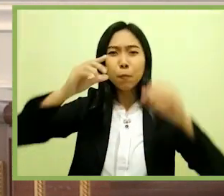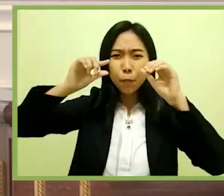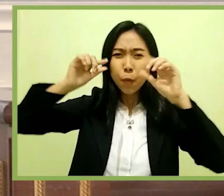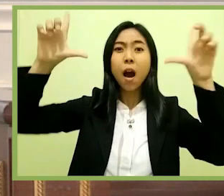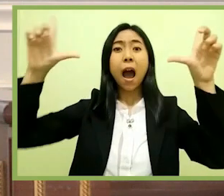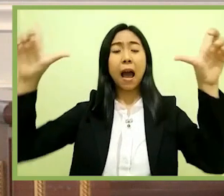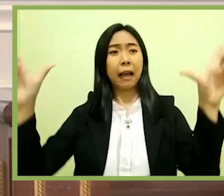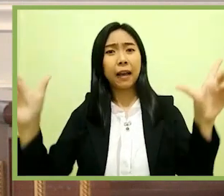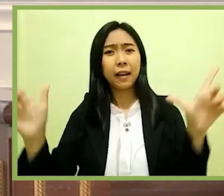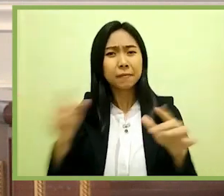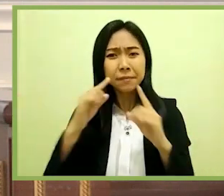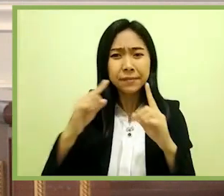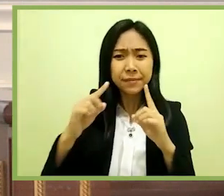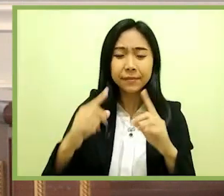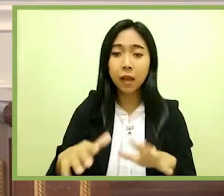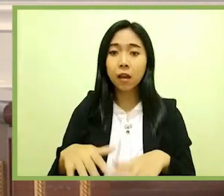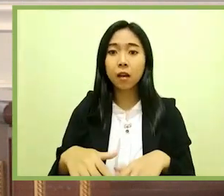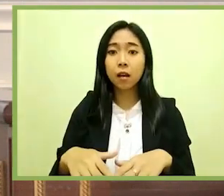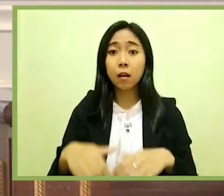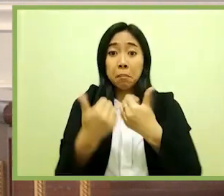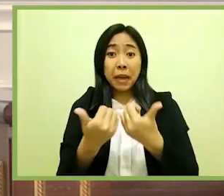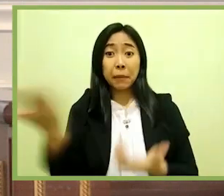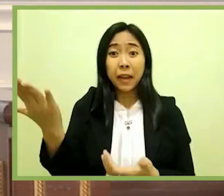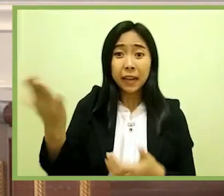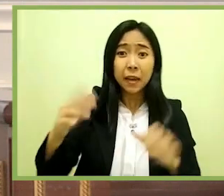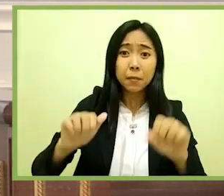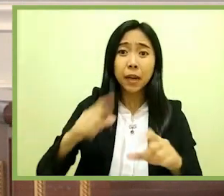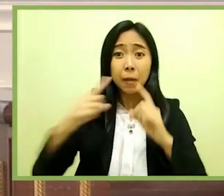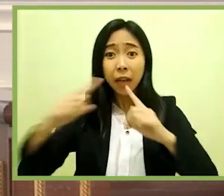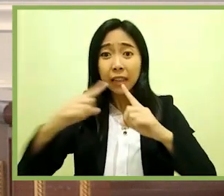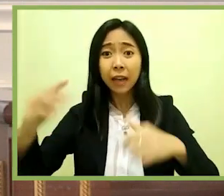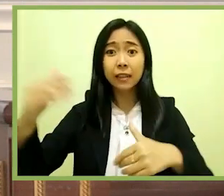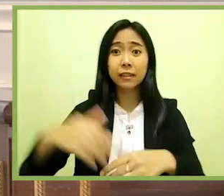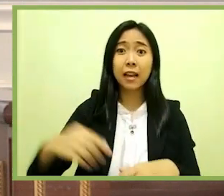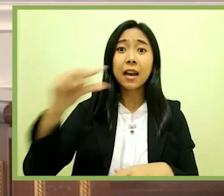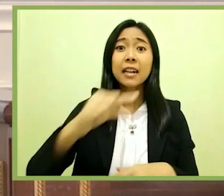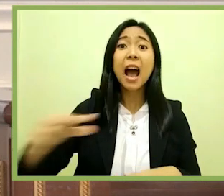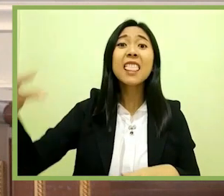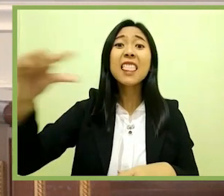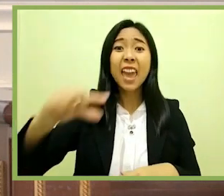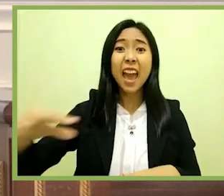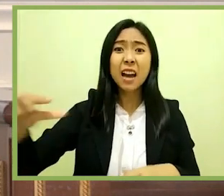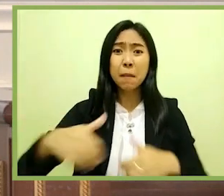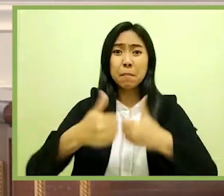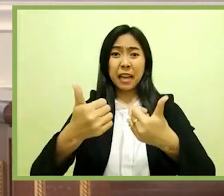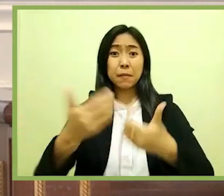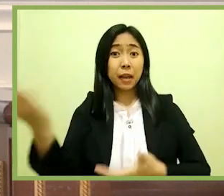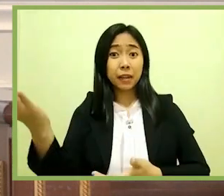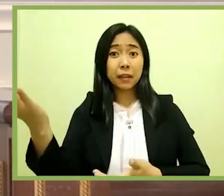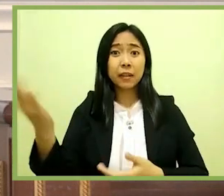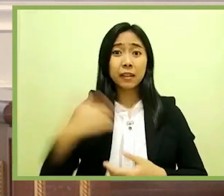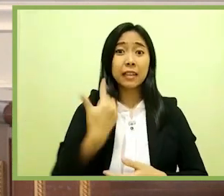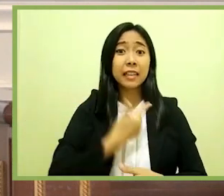terheran lalu berkata, "Bukankah mereka semua yang berkata-kata itu orang Galilea? Bagaimana mungkin kita masing-masing mendengar